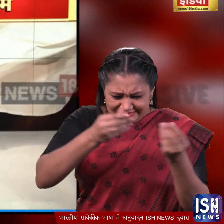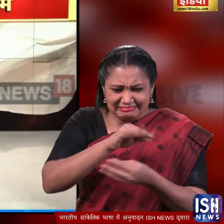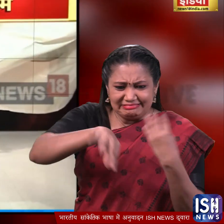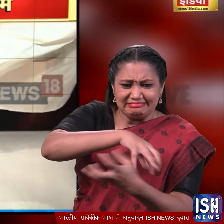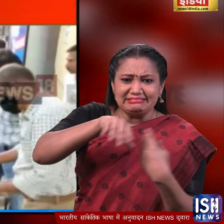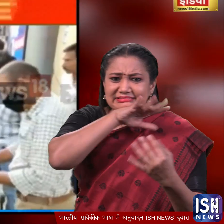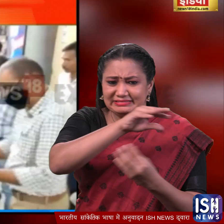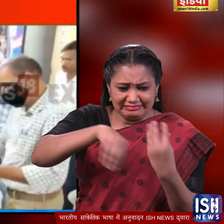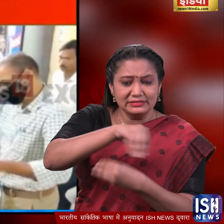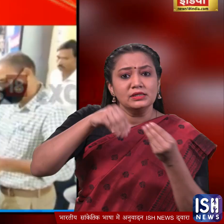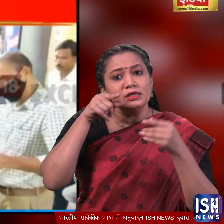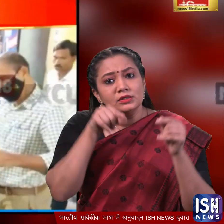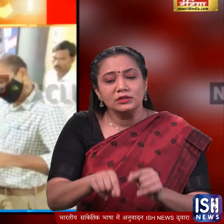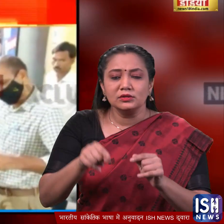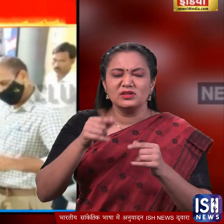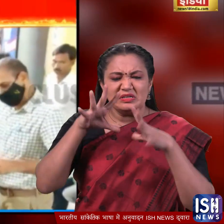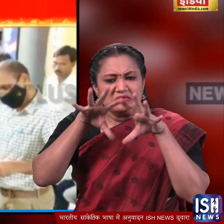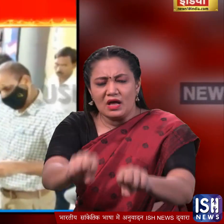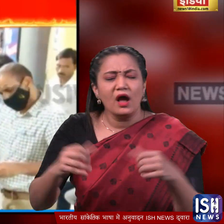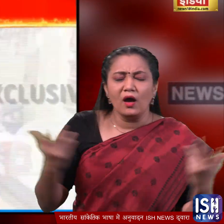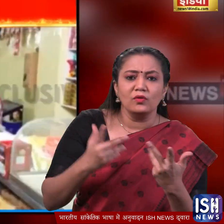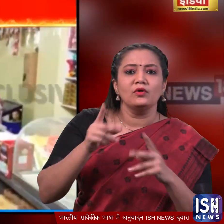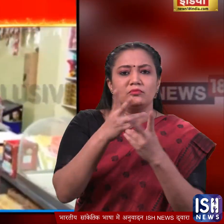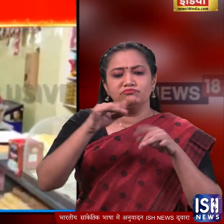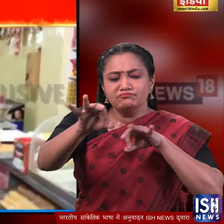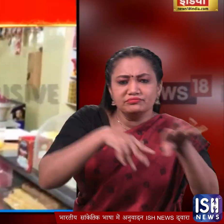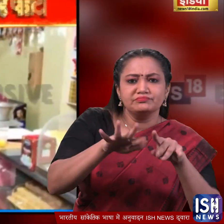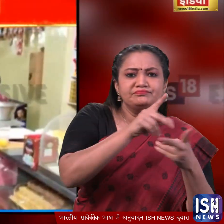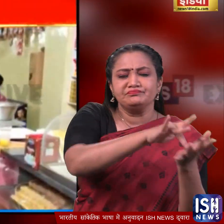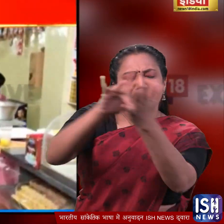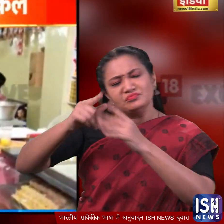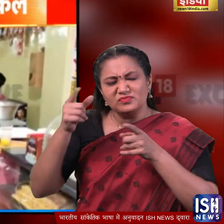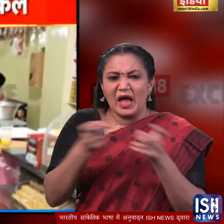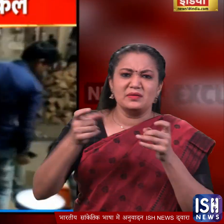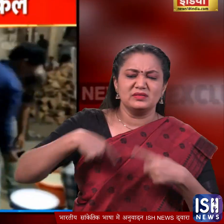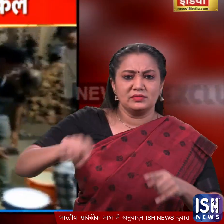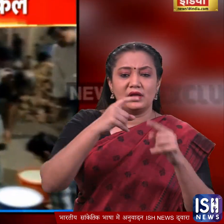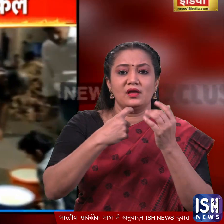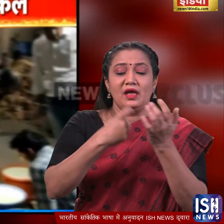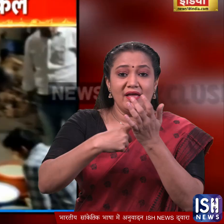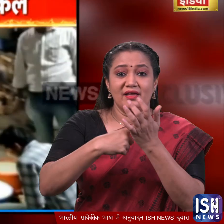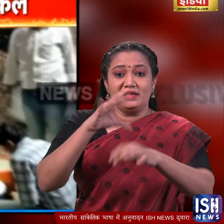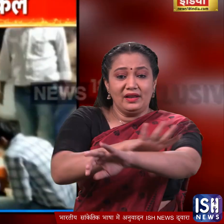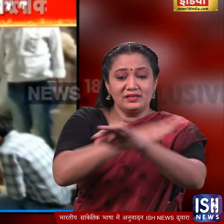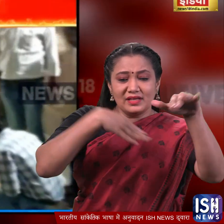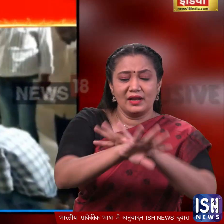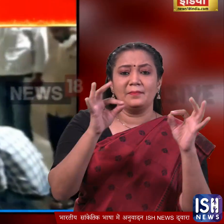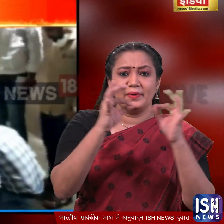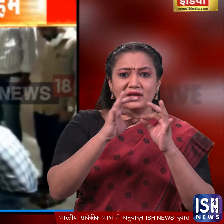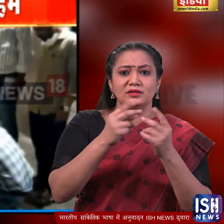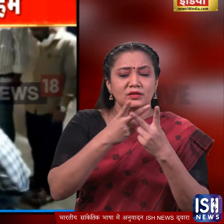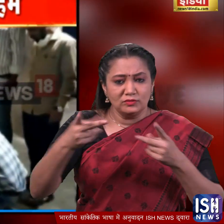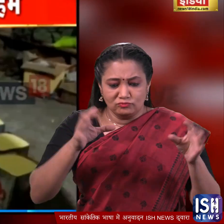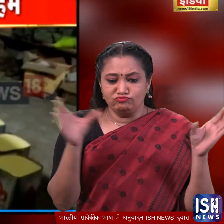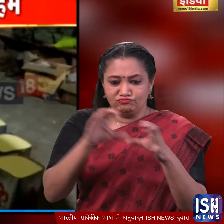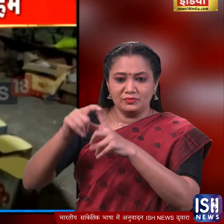जाती, जिस पर शिकंजा कसने के लिए कई शहरों में प्रशासन ने कमर कस ली। राजस्थान के बीकानेर में स्वास्थ्य और